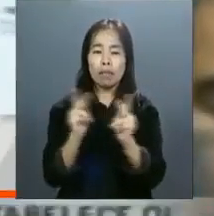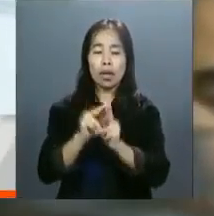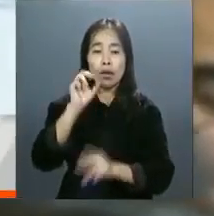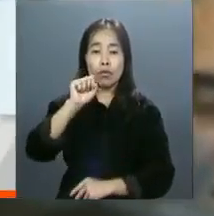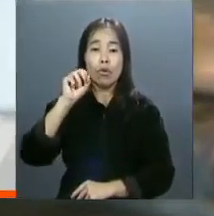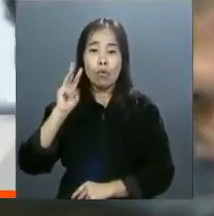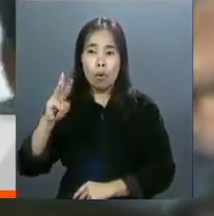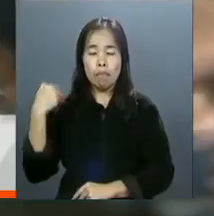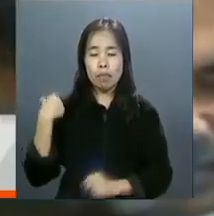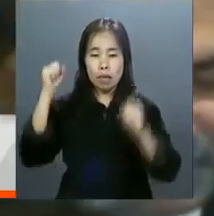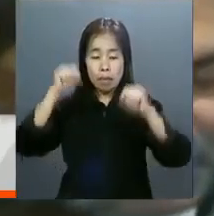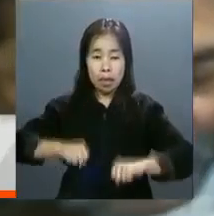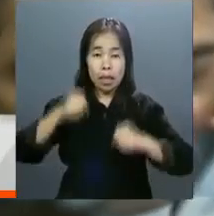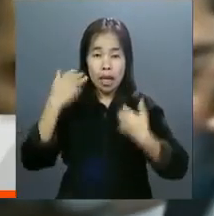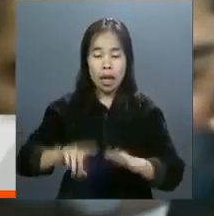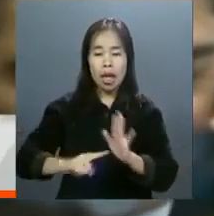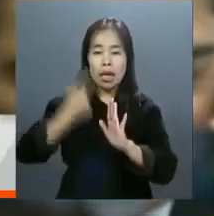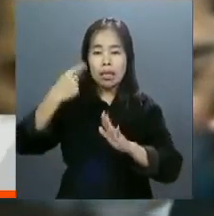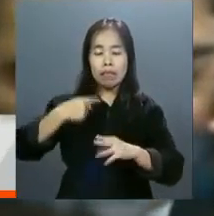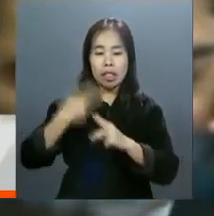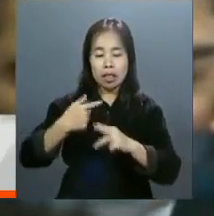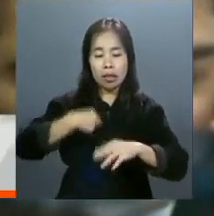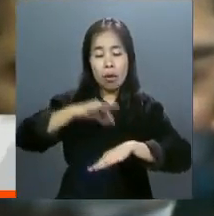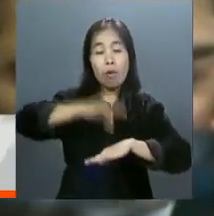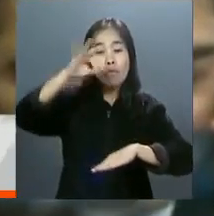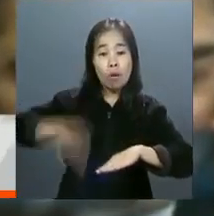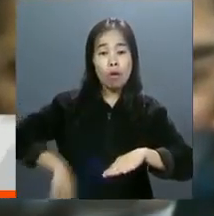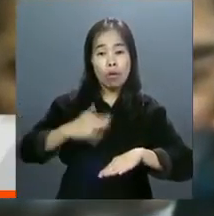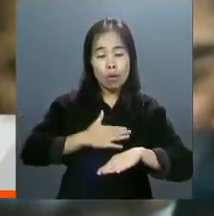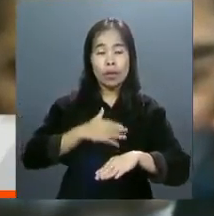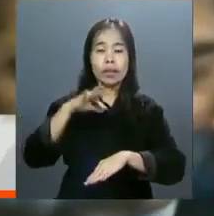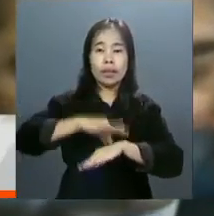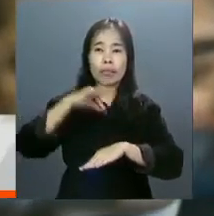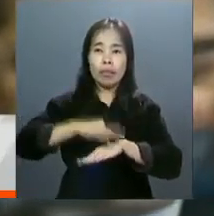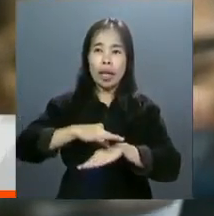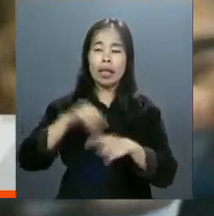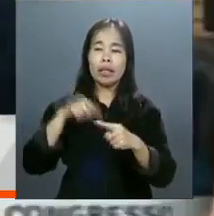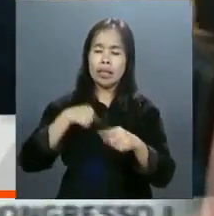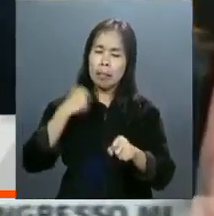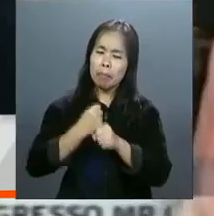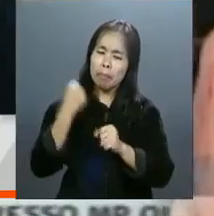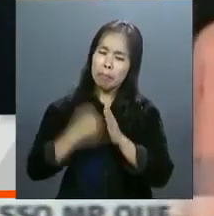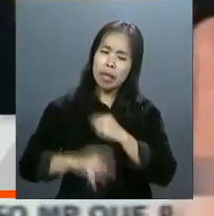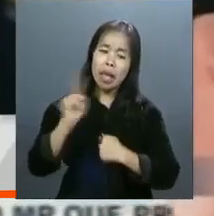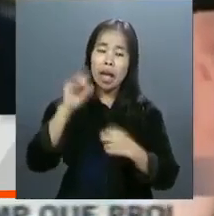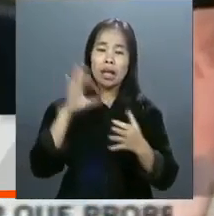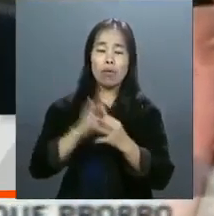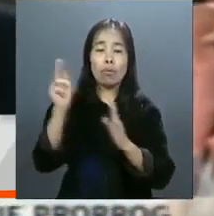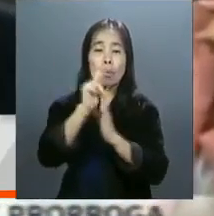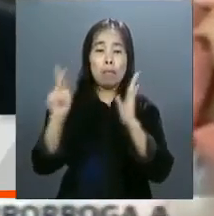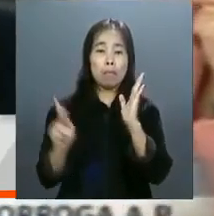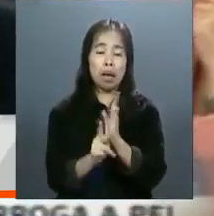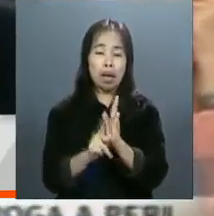เห็นชอบให้เริ่มกระบวนการถอดถอนนางรูเซฟออกจากตำแหน่งในข้อหาละเมิดกฎหมายงบประมาณเพื่อเอื้อประโยชน์ต่อ